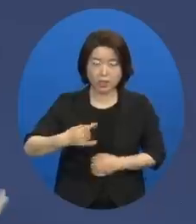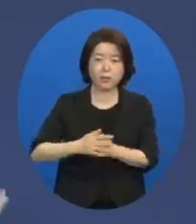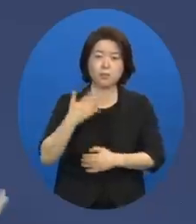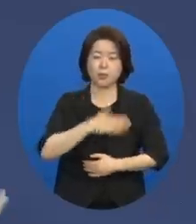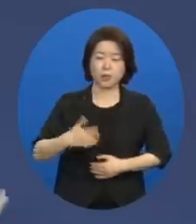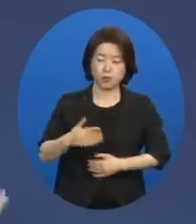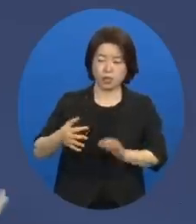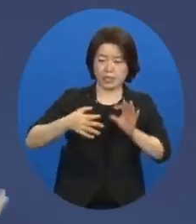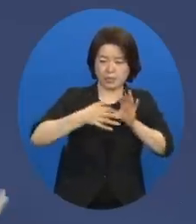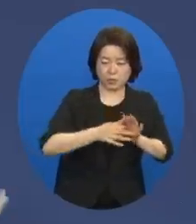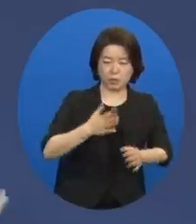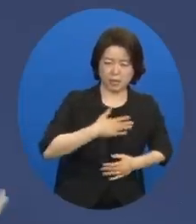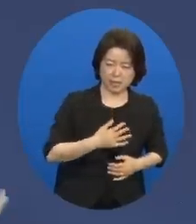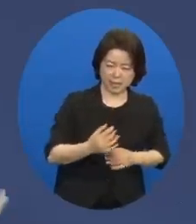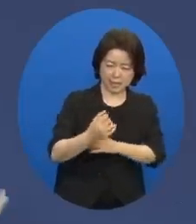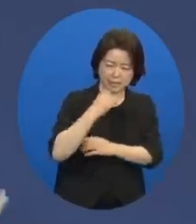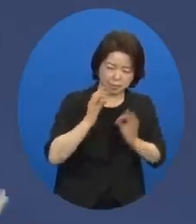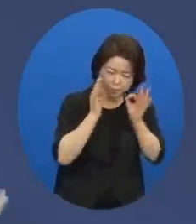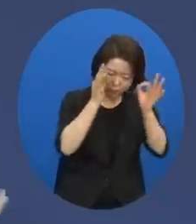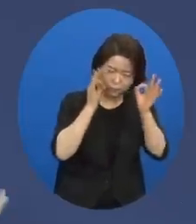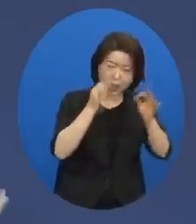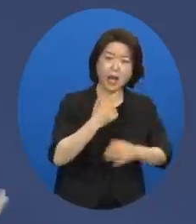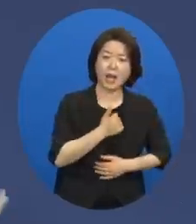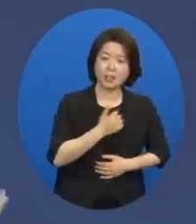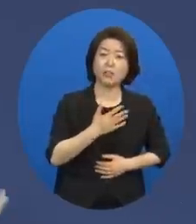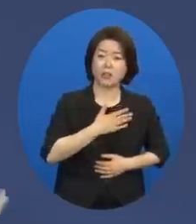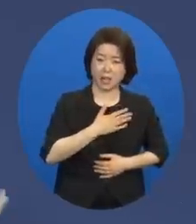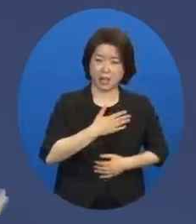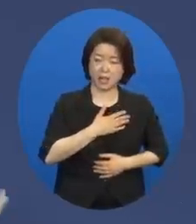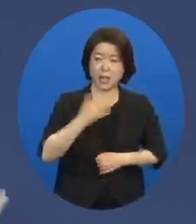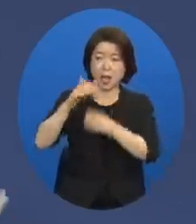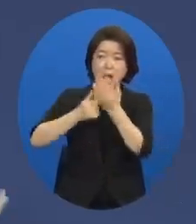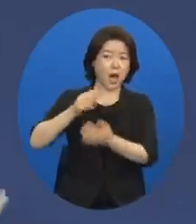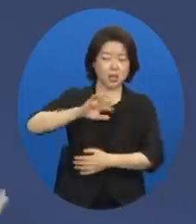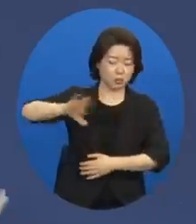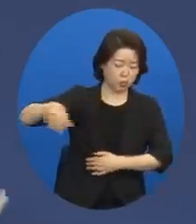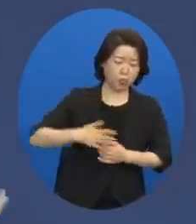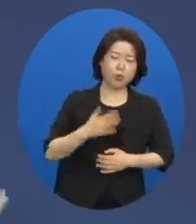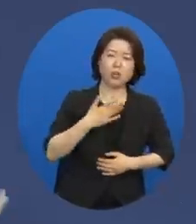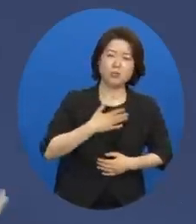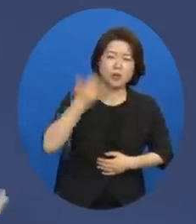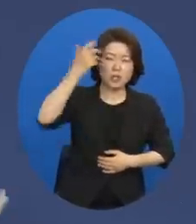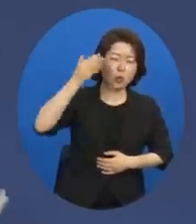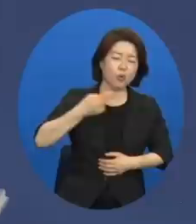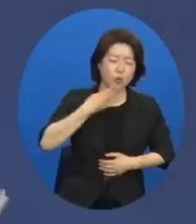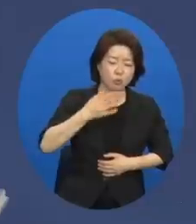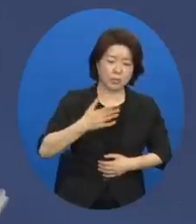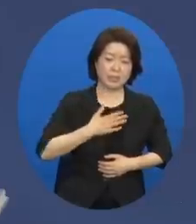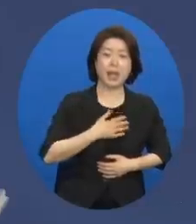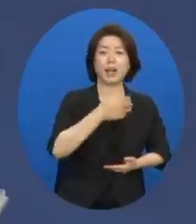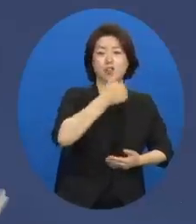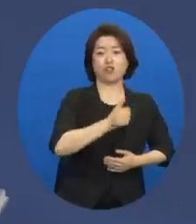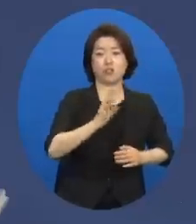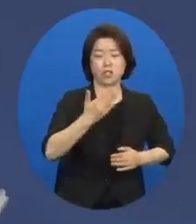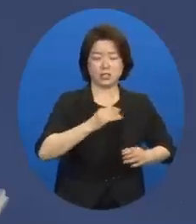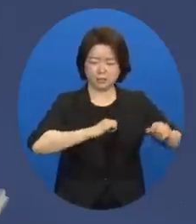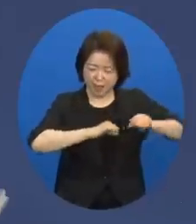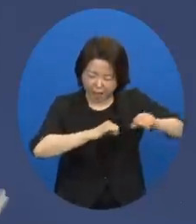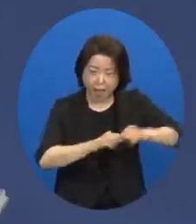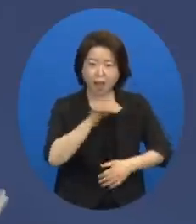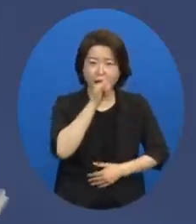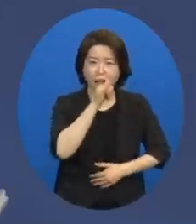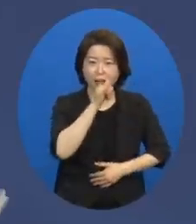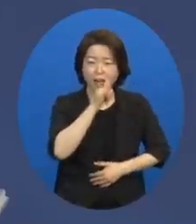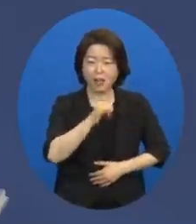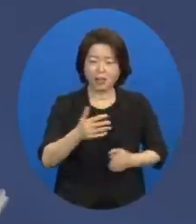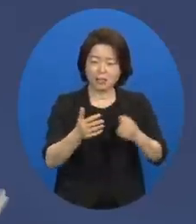육신에 속하여 내 힘으로 살던 자 하나님도 없이 영혼도 없이 내가 주인 되어 살던 나 그러니까 끊임없이